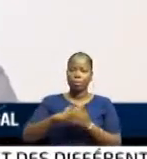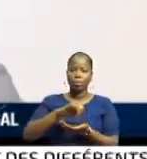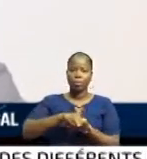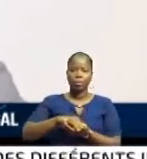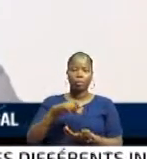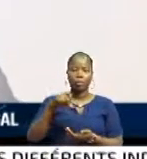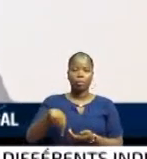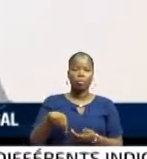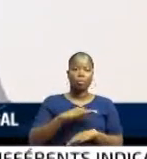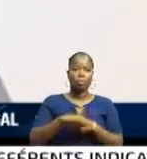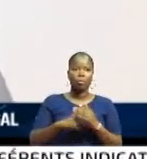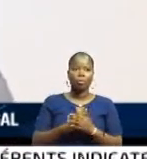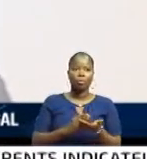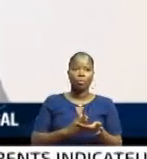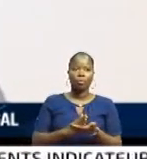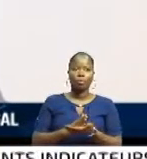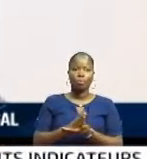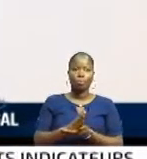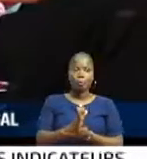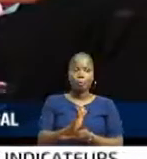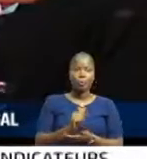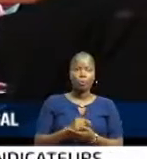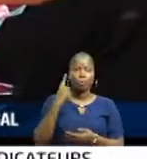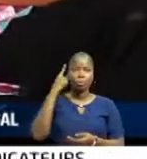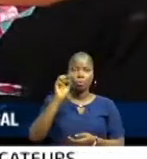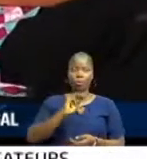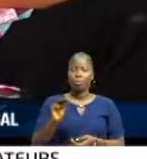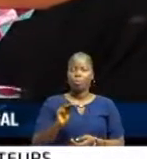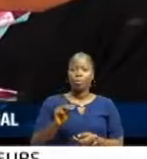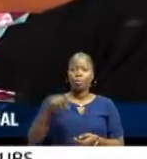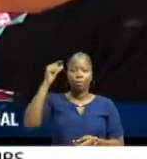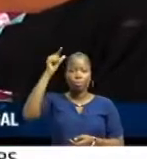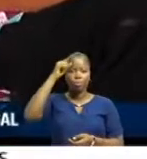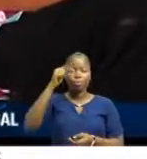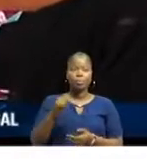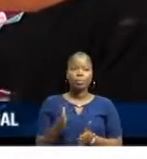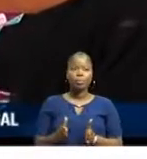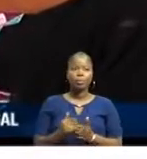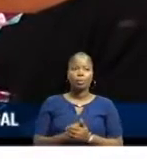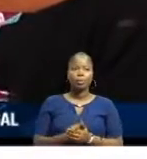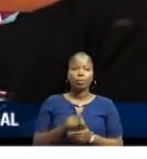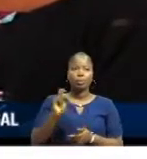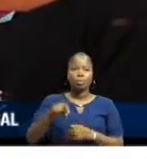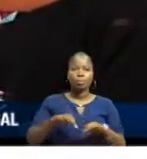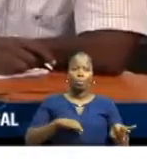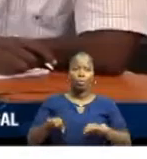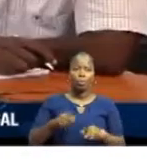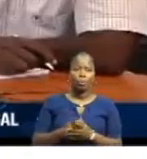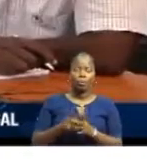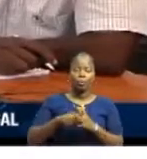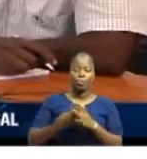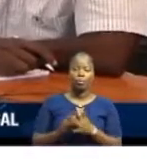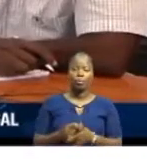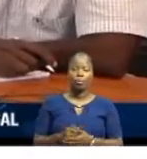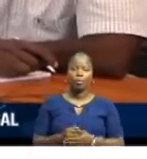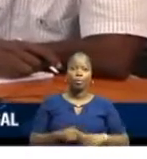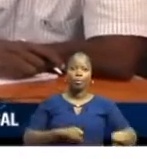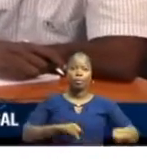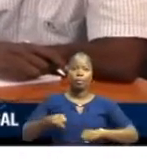va très bien pour le court terme pour le moyen terme le gouvernement est conscient de ce qu'il doit faire et a commencé de l'action